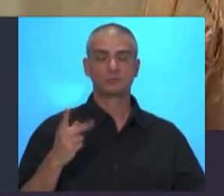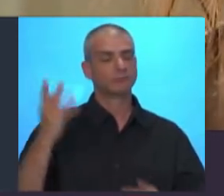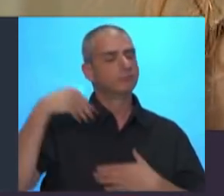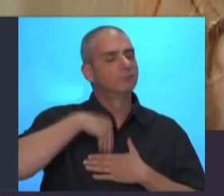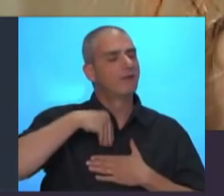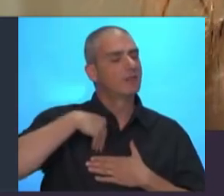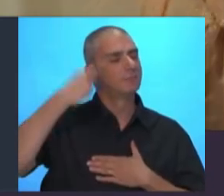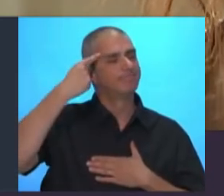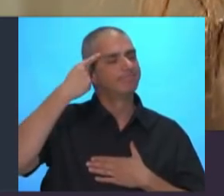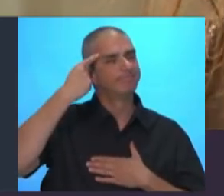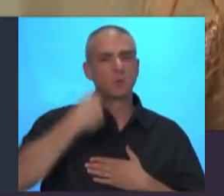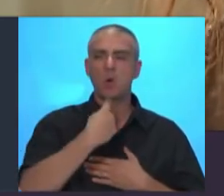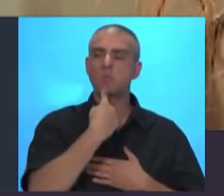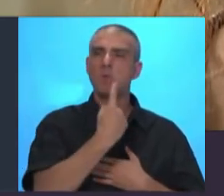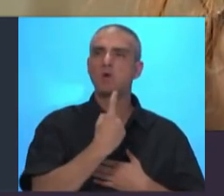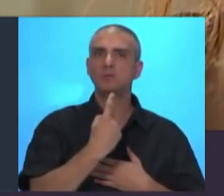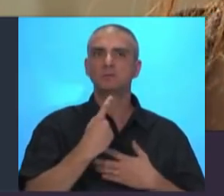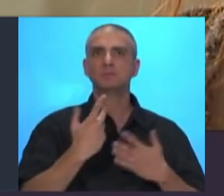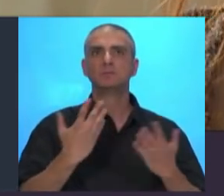בתוך תוכם היו אומרות